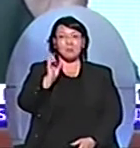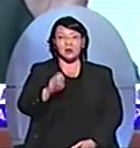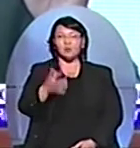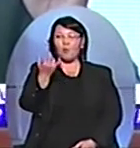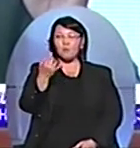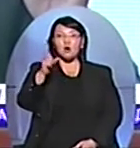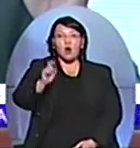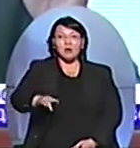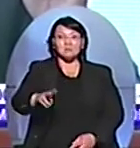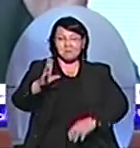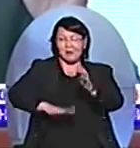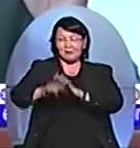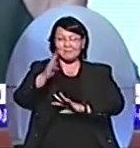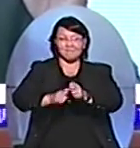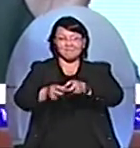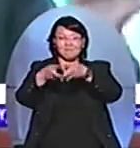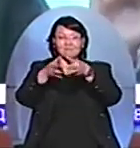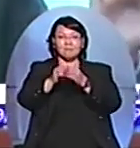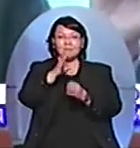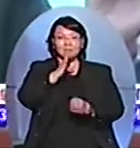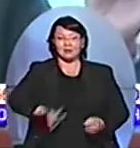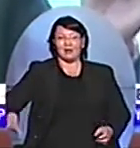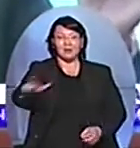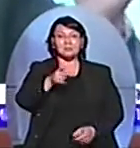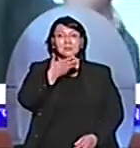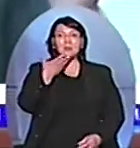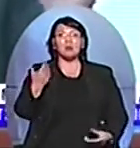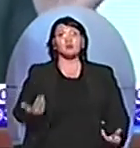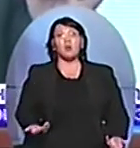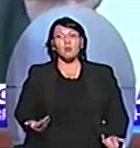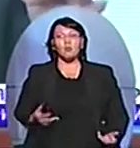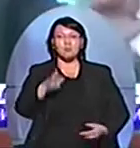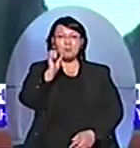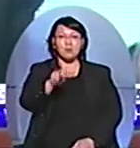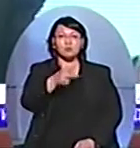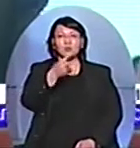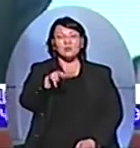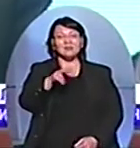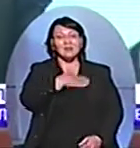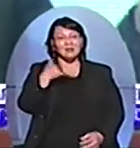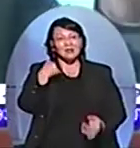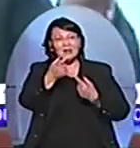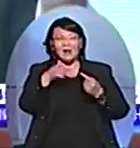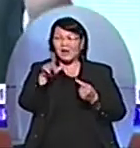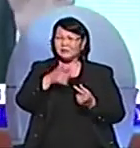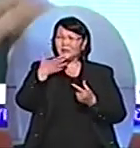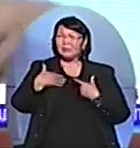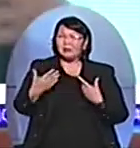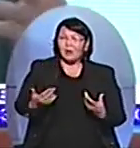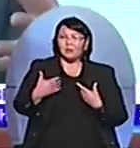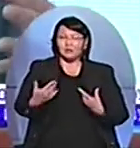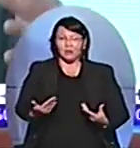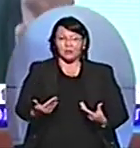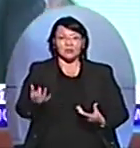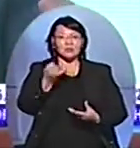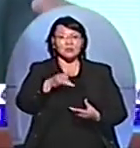барих газар байхгүй шүү дээ. Тэгээ Батүл дарга тагаар ярих байхгүй шүү дээ. Яах вэ гэдэг. Ингээд бид нар чинь нэг газар дээр очихоор бүгд нэг ингичээд байдаг болсон шүү дээ. Тэгэхээр ийм